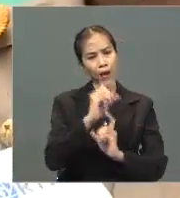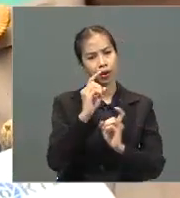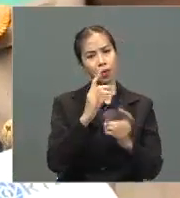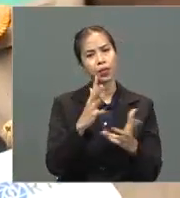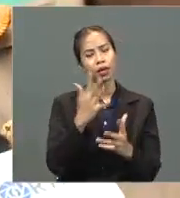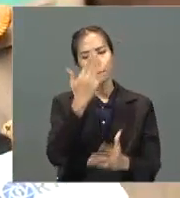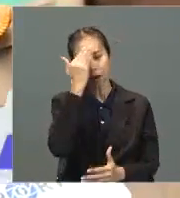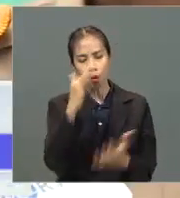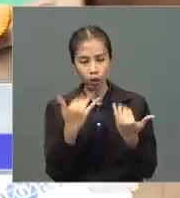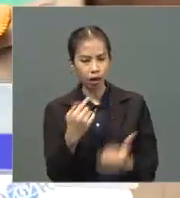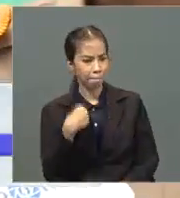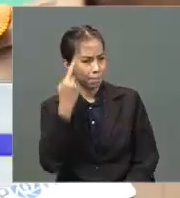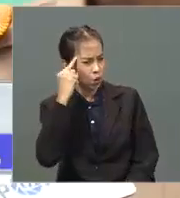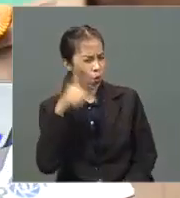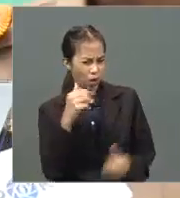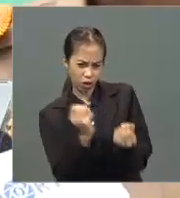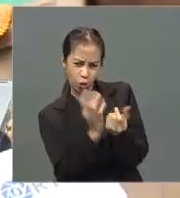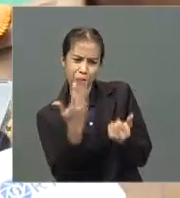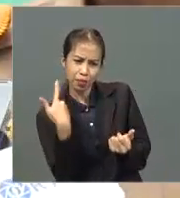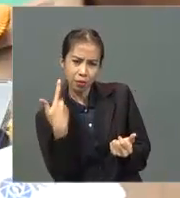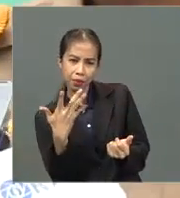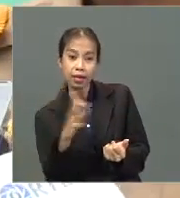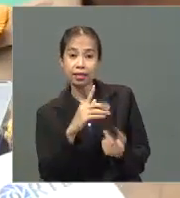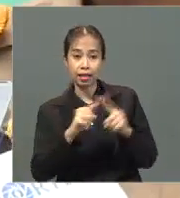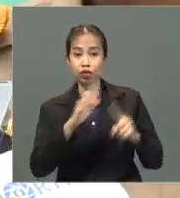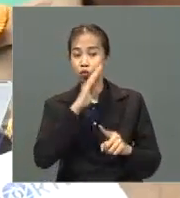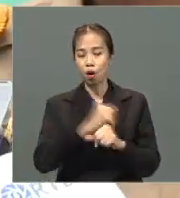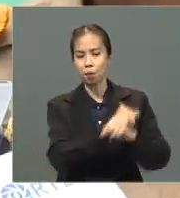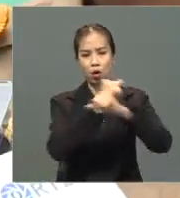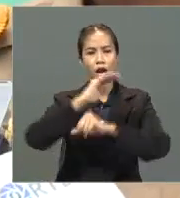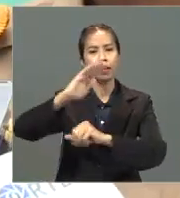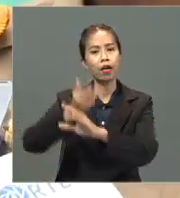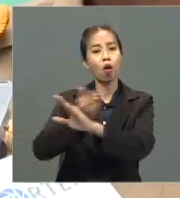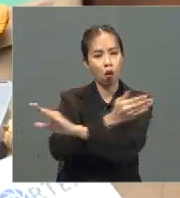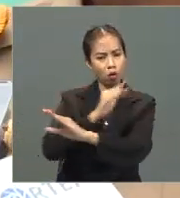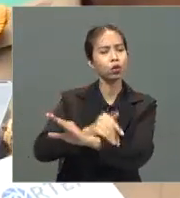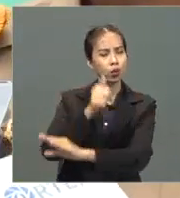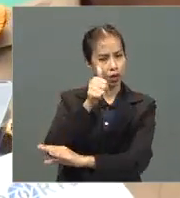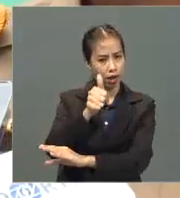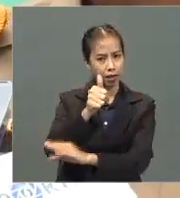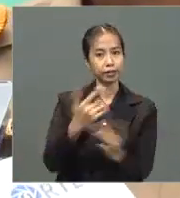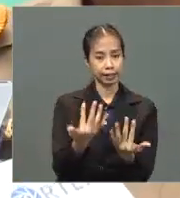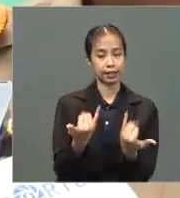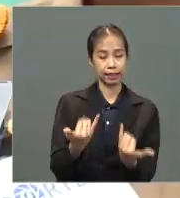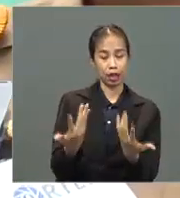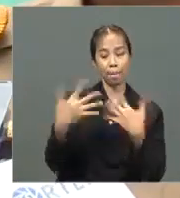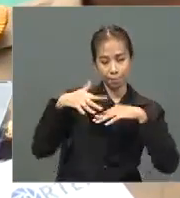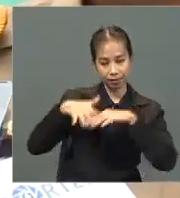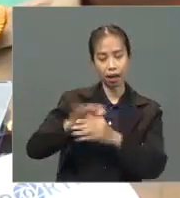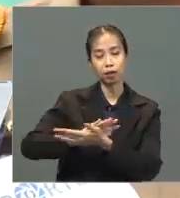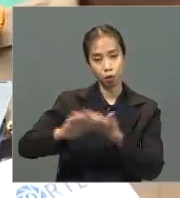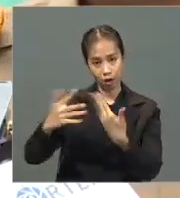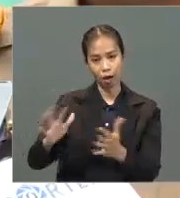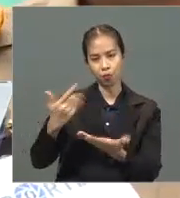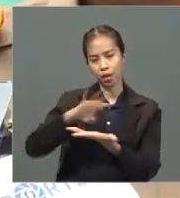เห็นว่าวันนี้จะมีอะไรไหมแต่ถ้าเรากันไปล่วงหน้าก่อนได้มะก็จะปลอดภัยครับอันนี้เราก็ที่จะสั่งทางจุดงานชุดเรียบร้อยแล้วครับให้เขาส่ง